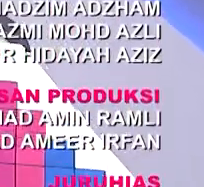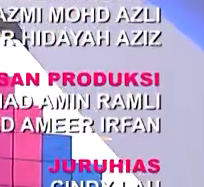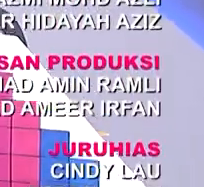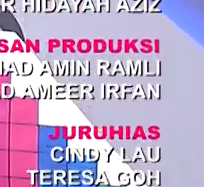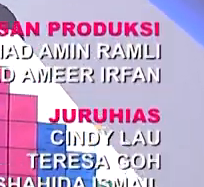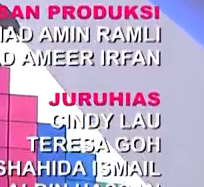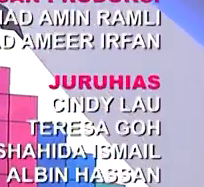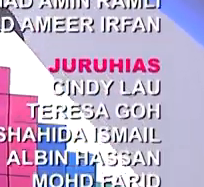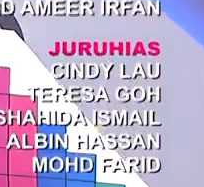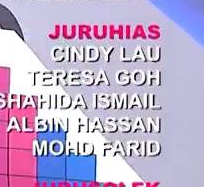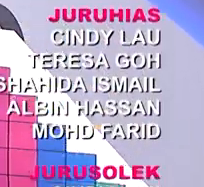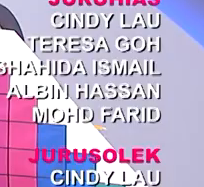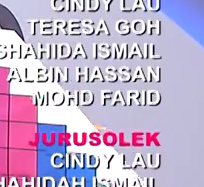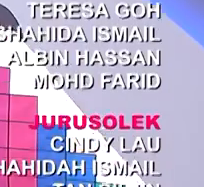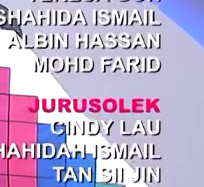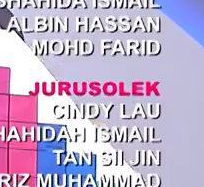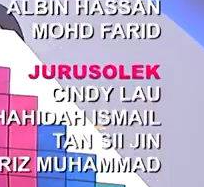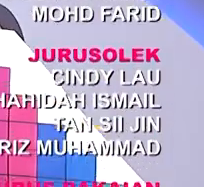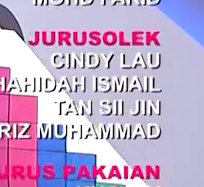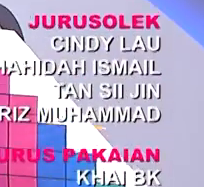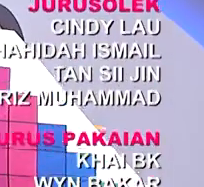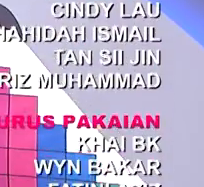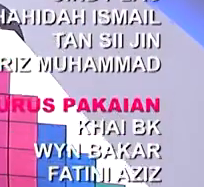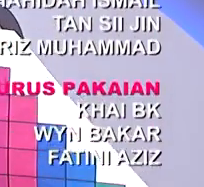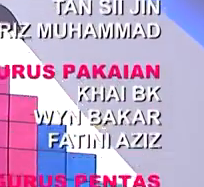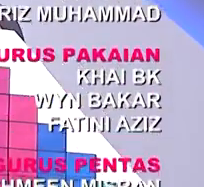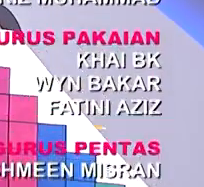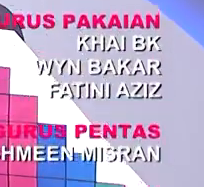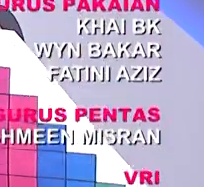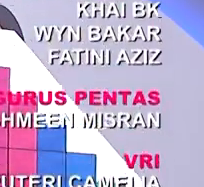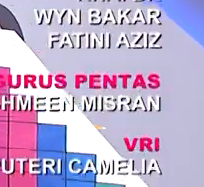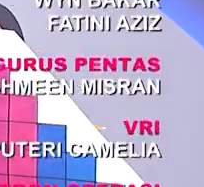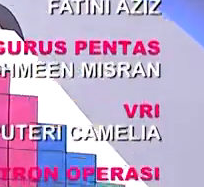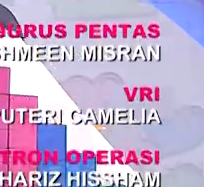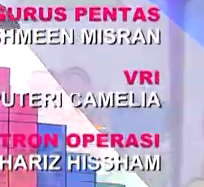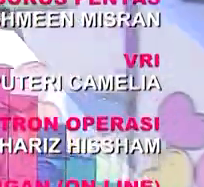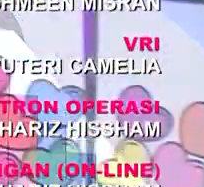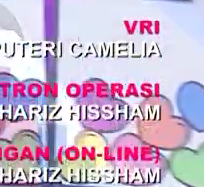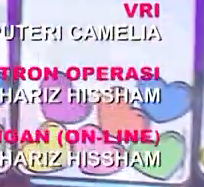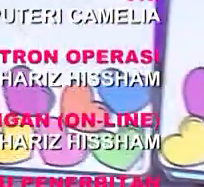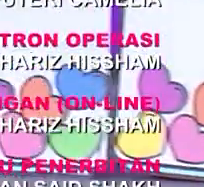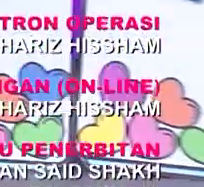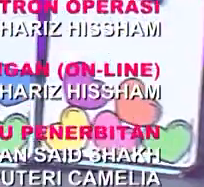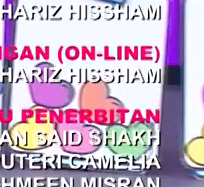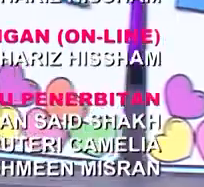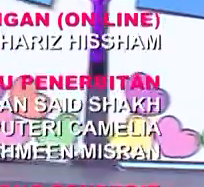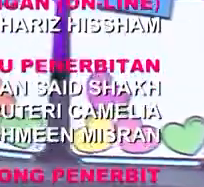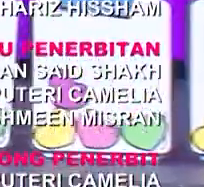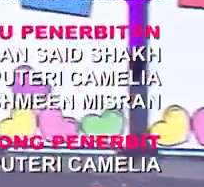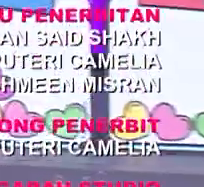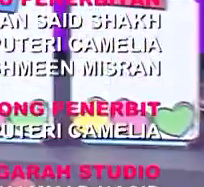Enam, lima, empat, tiga, dua, satu, itu nombor